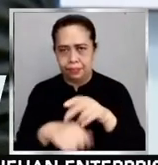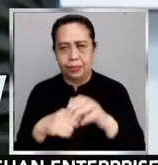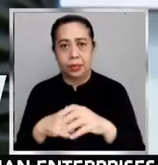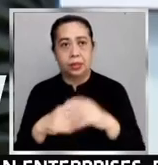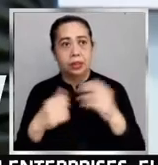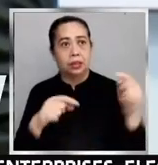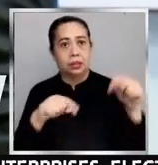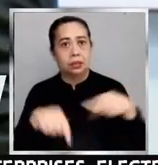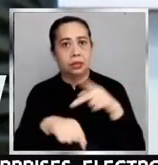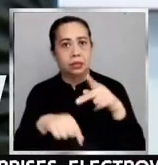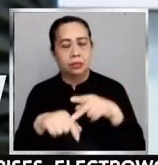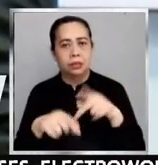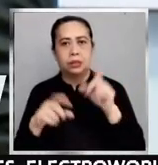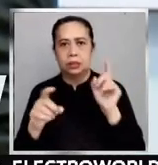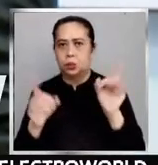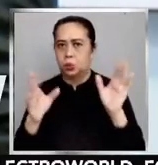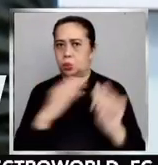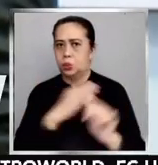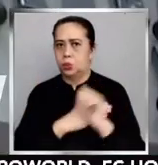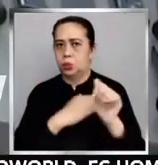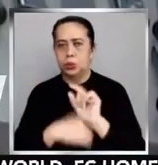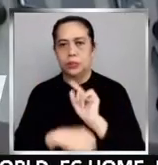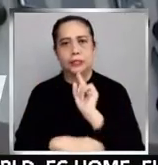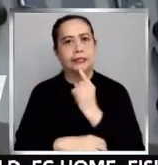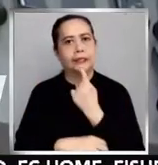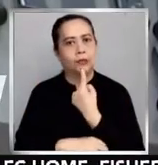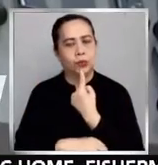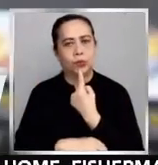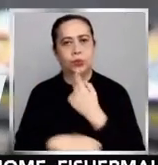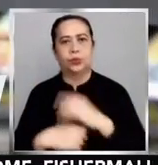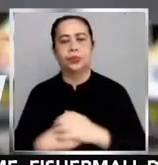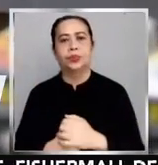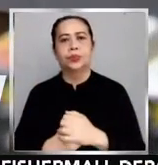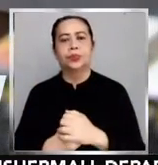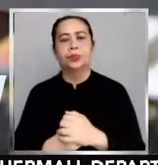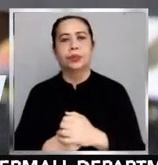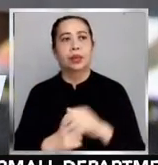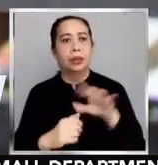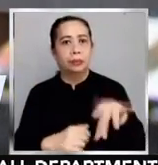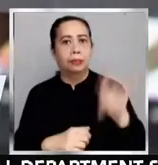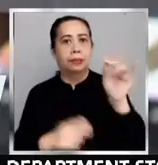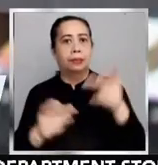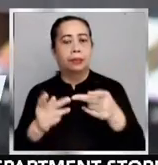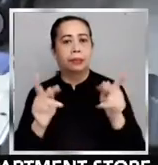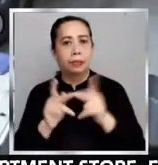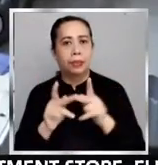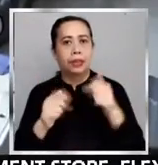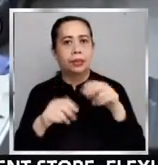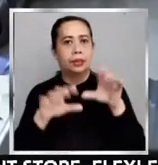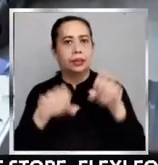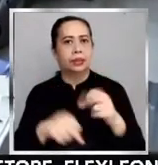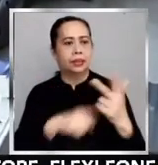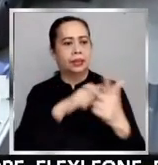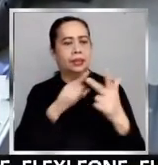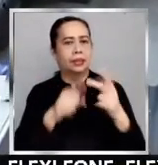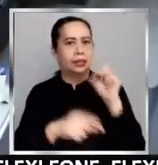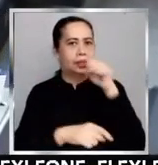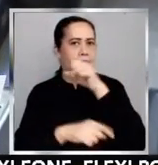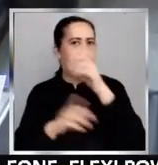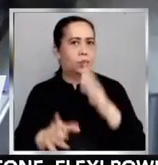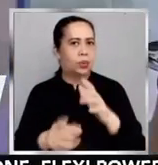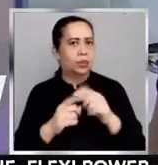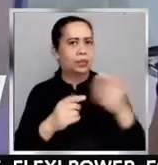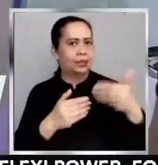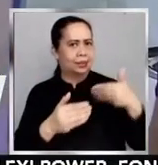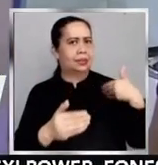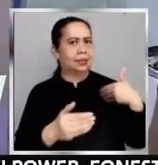is deemed as a serious security threat. Natunto ng lugar matapos maaresto ang tatlong Taiwanese national na naunang